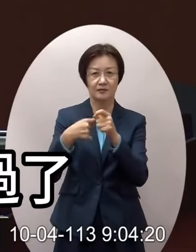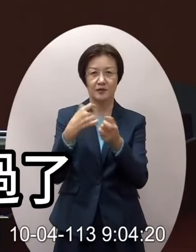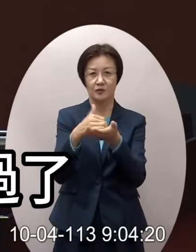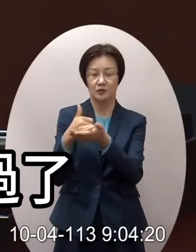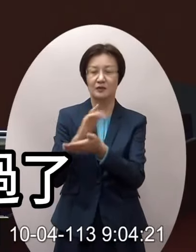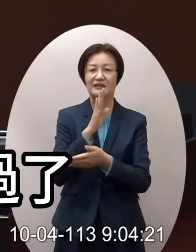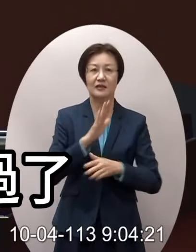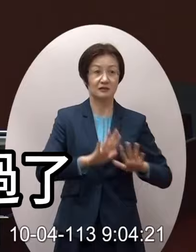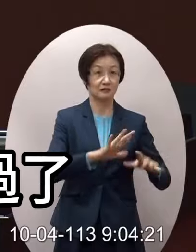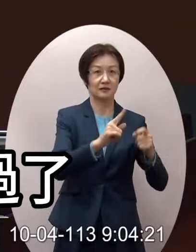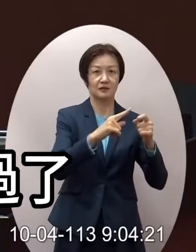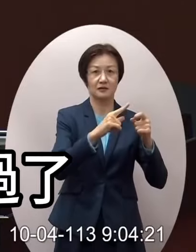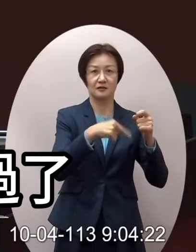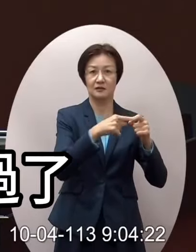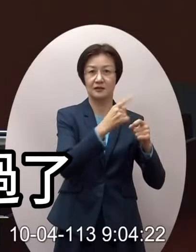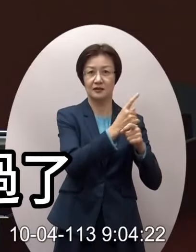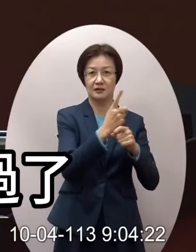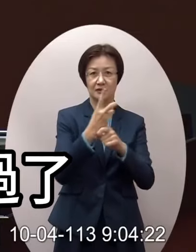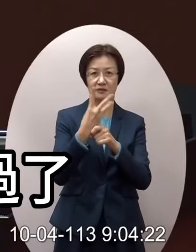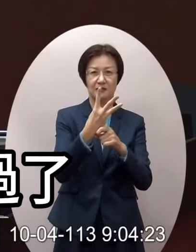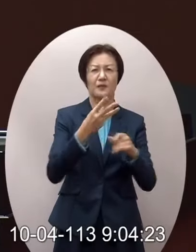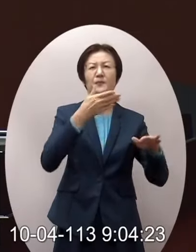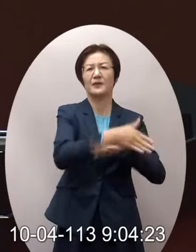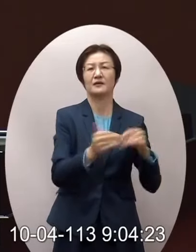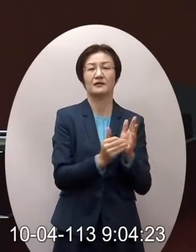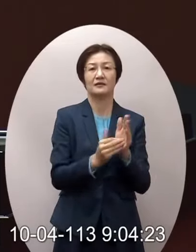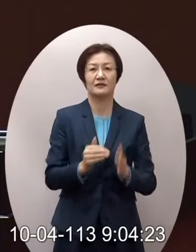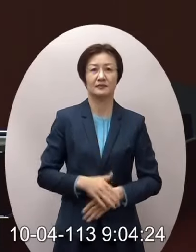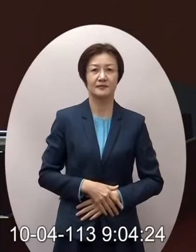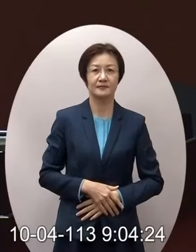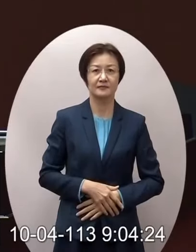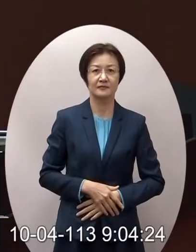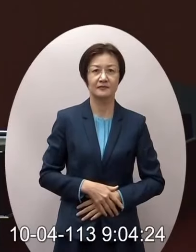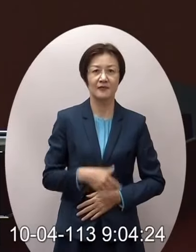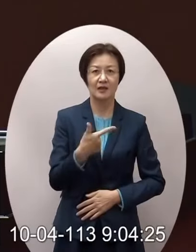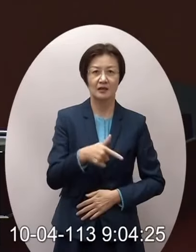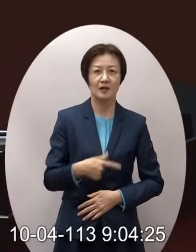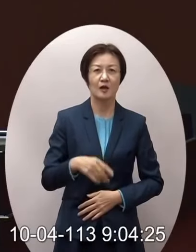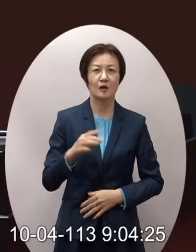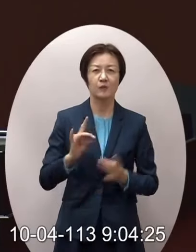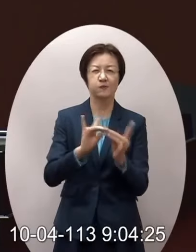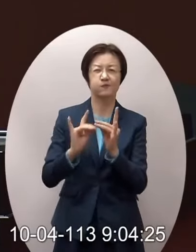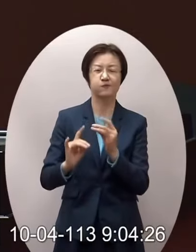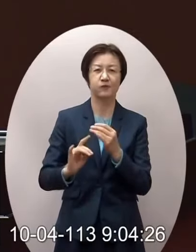今年113年的预算早就通过了，不要再睁眼说瞎话。